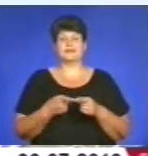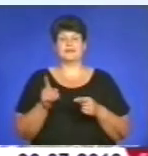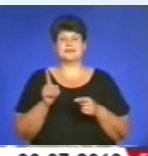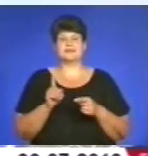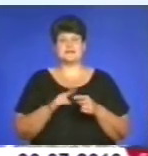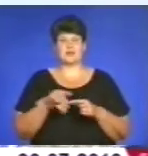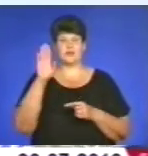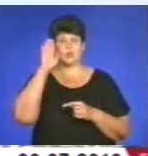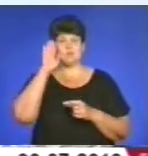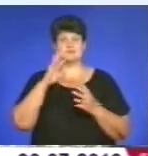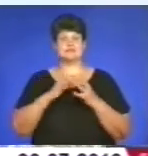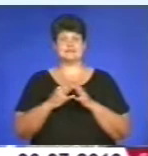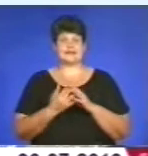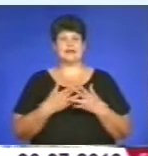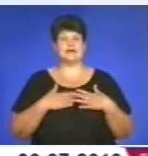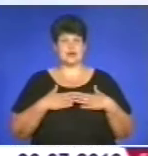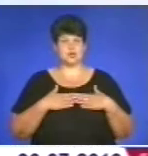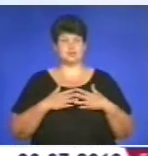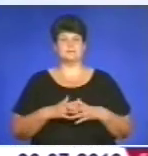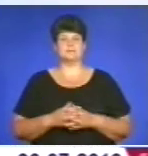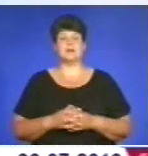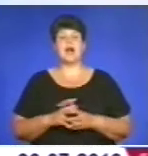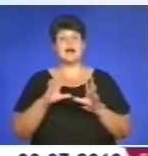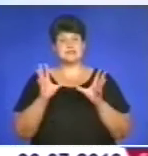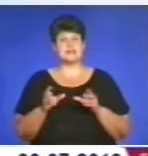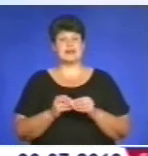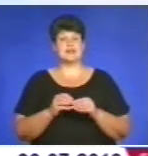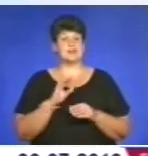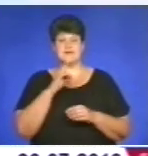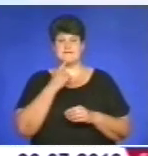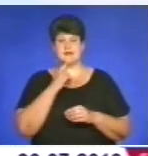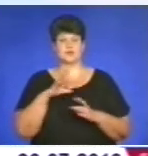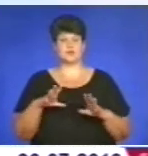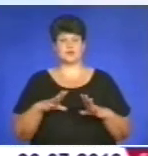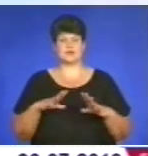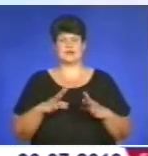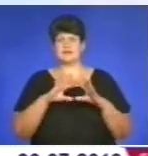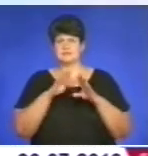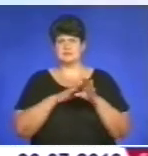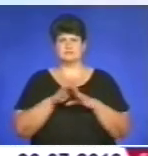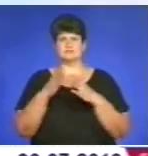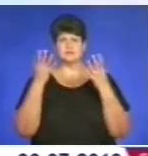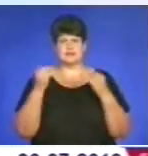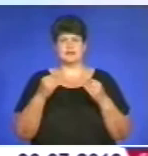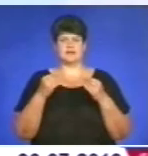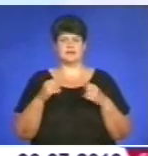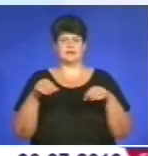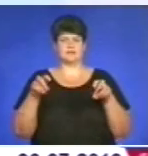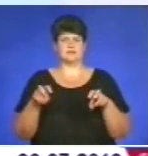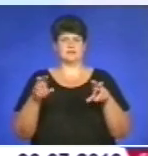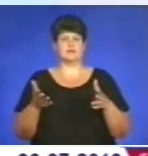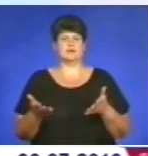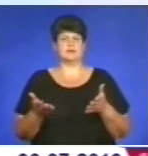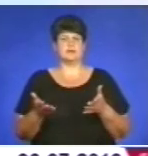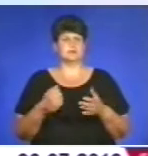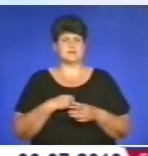переважно хлопці з села, з нашого. А взагалі не важко з конем от цілий день верхи? Не гніваються вони,